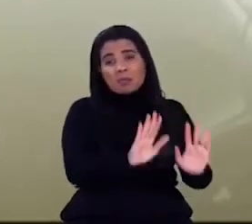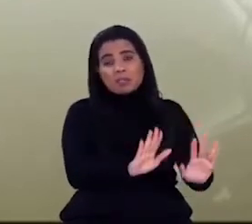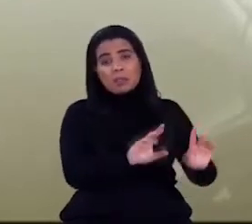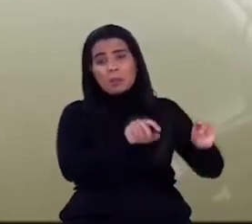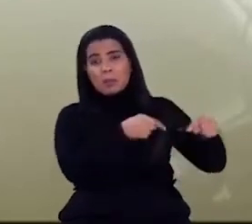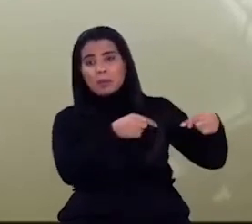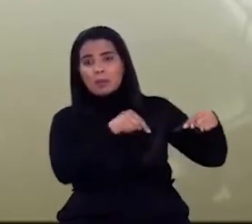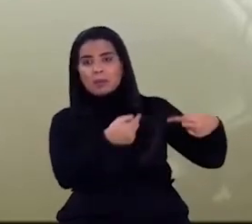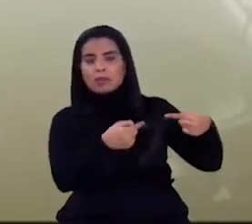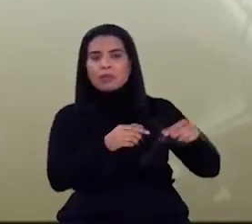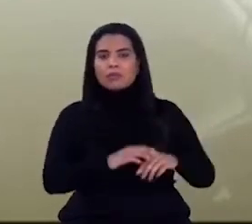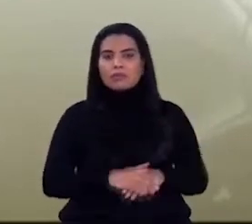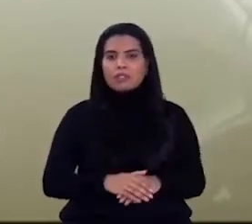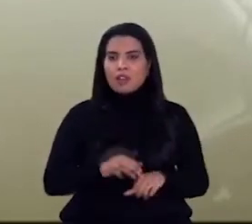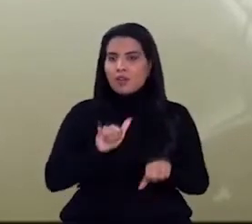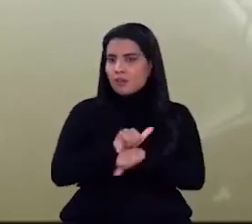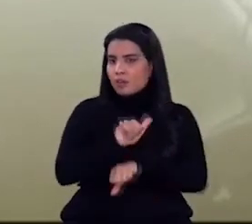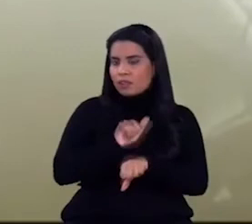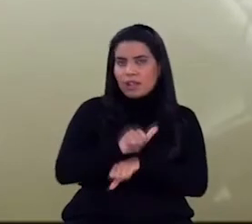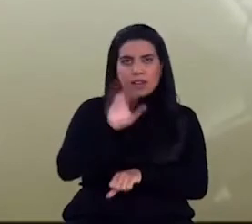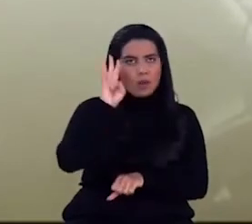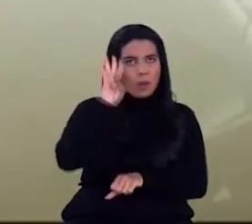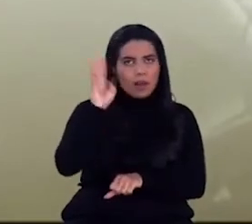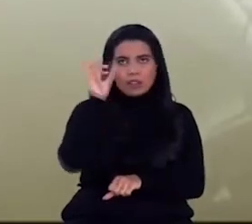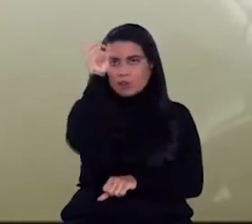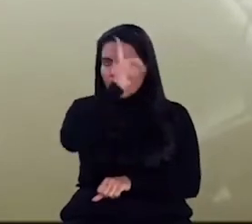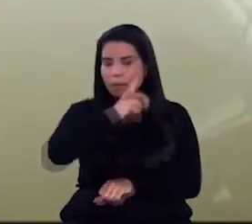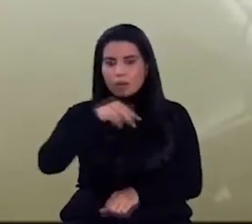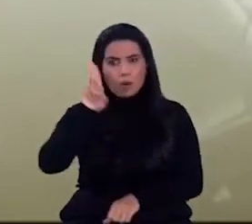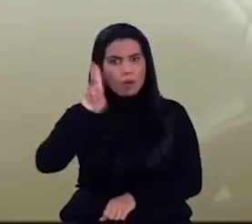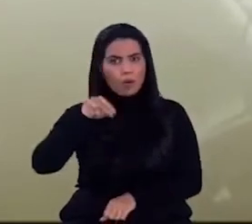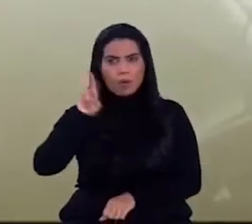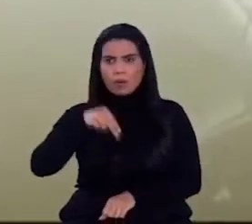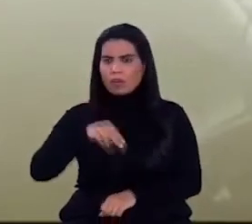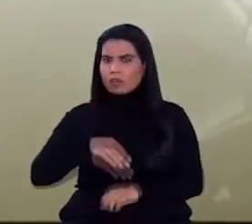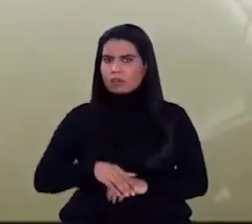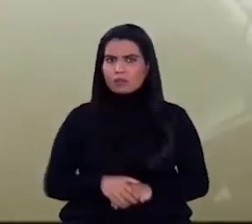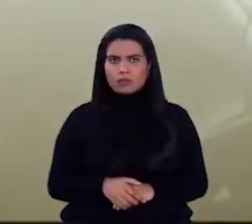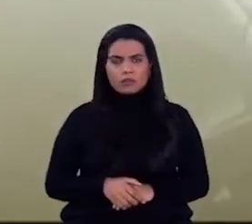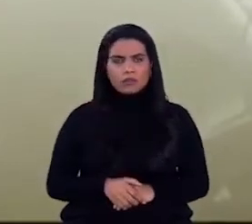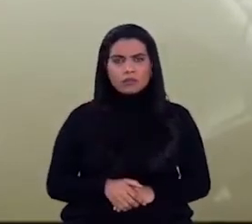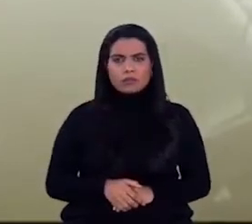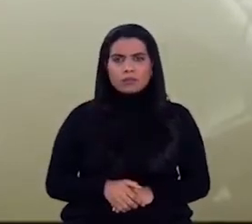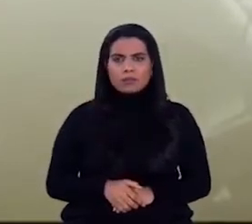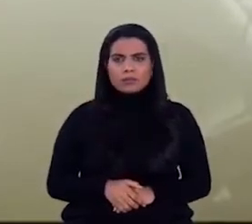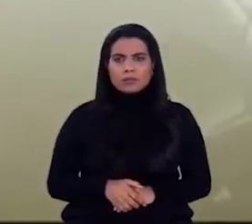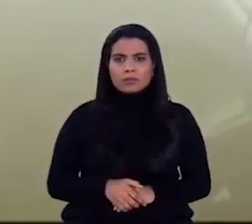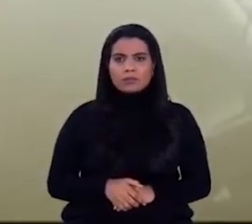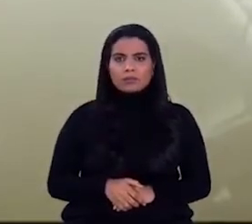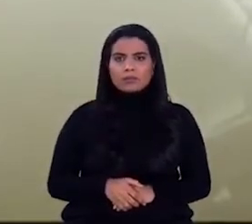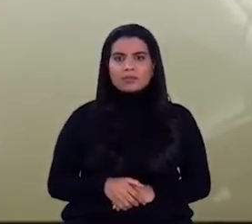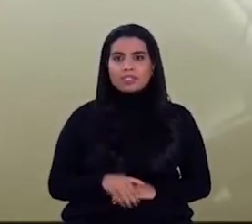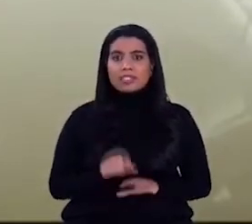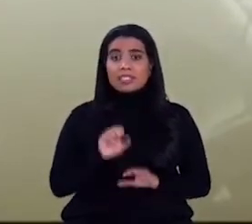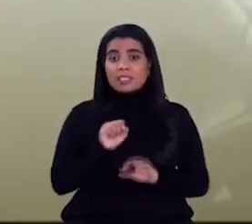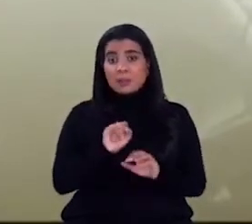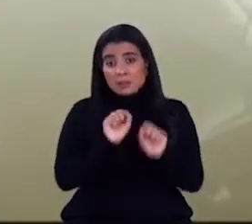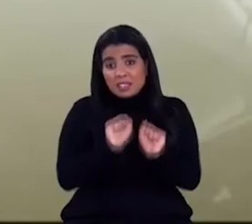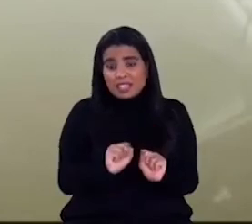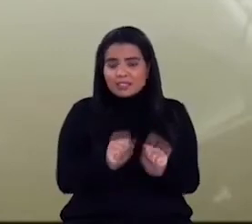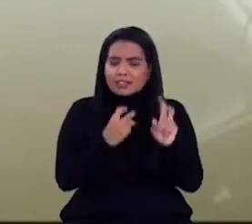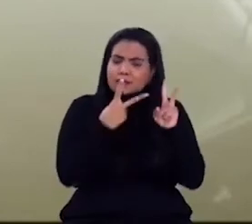il était presque impossible de manquer le dimanche et le mercredi à l'église si je pouvais j'allais même dormir à